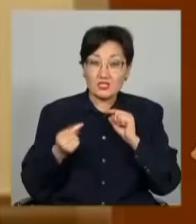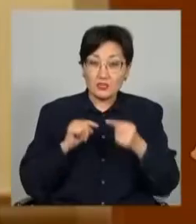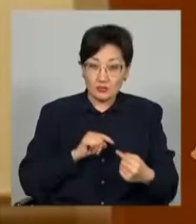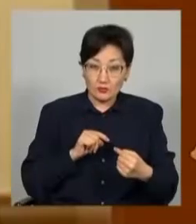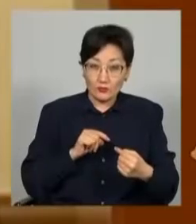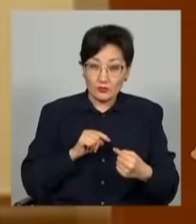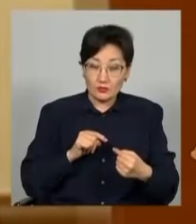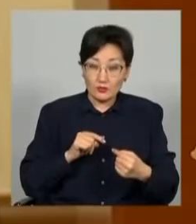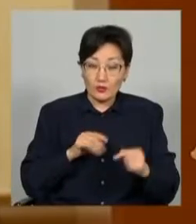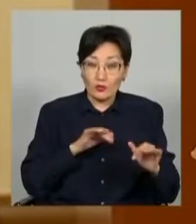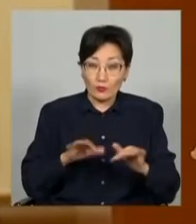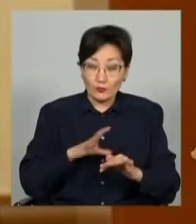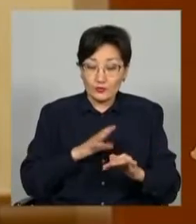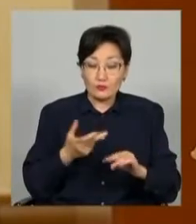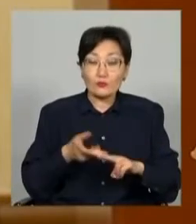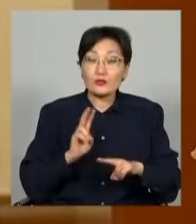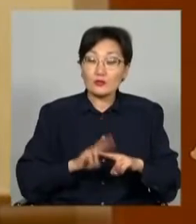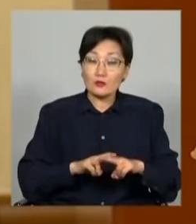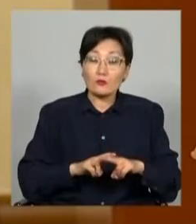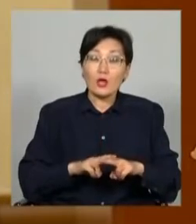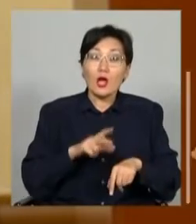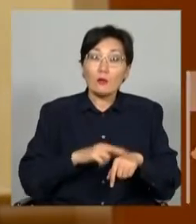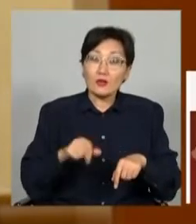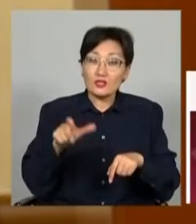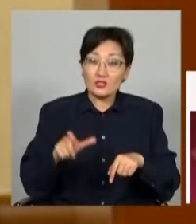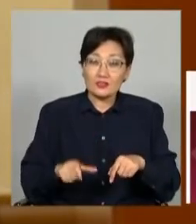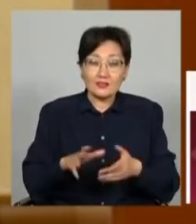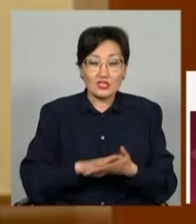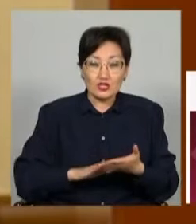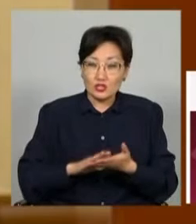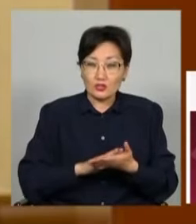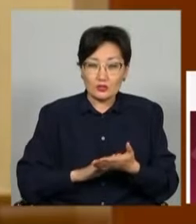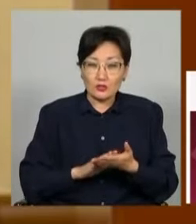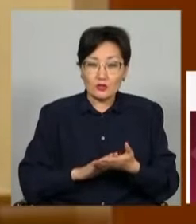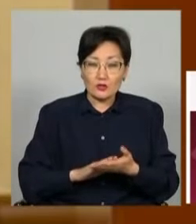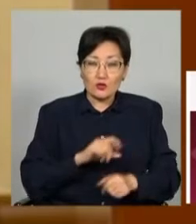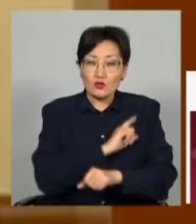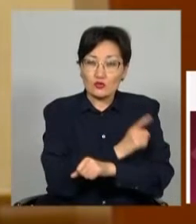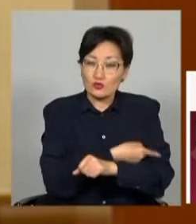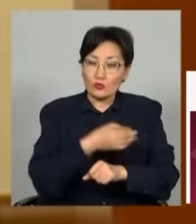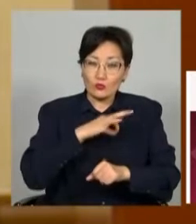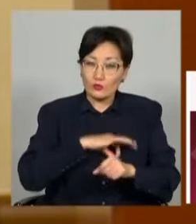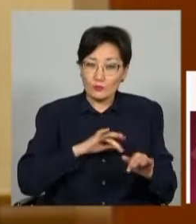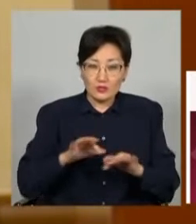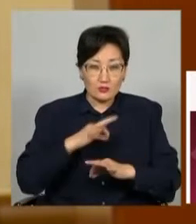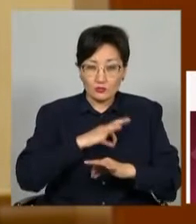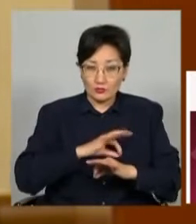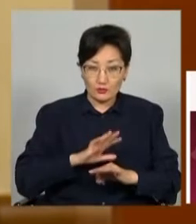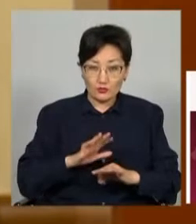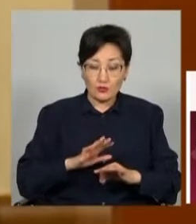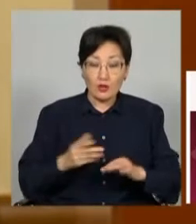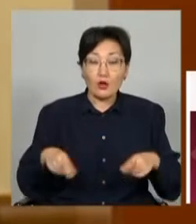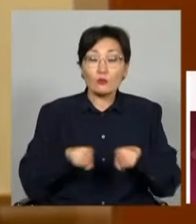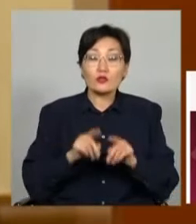көрсетілді. Соның өзінде полиция ешқандай күш қолдау шарасын қолданған жоқ.